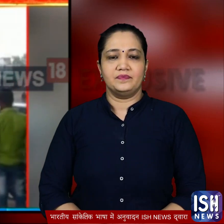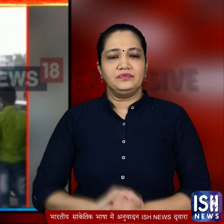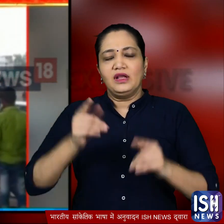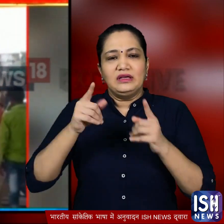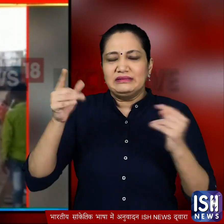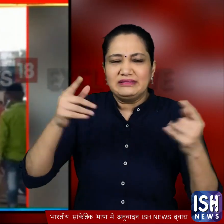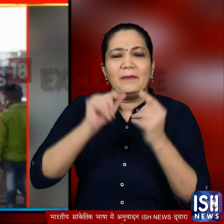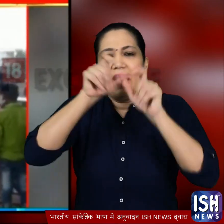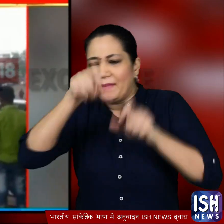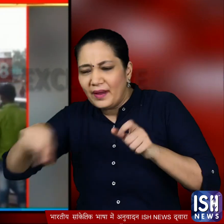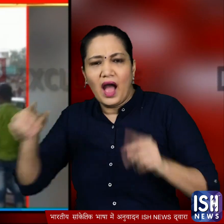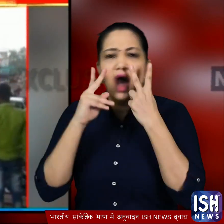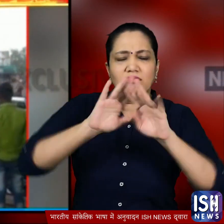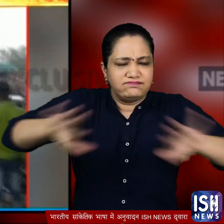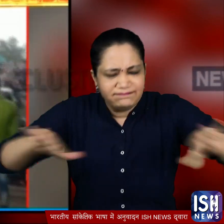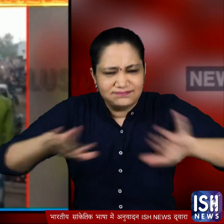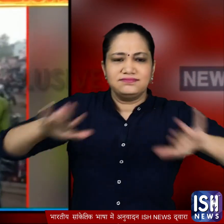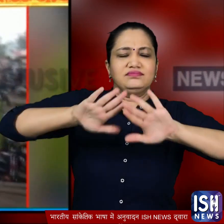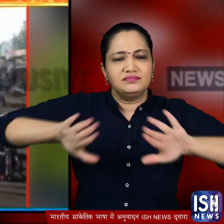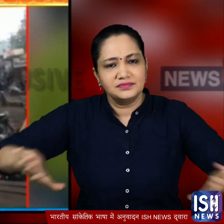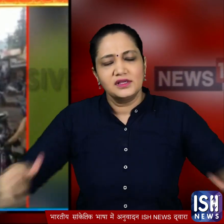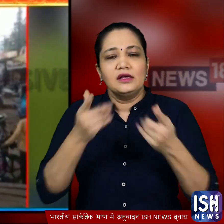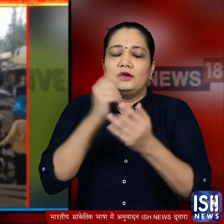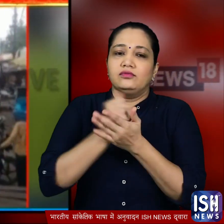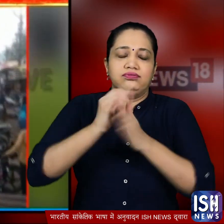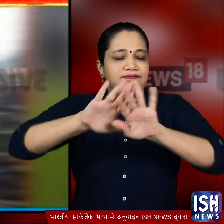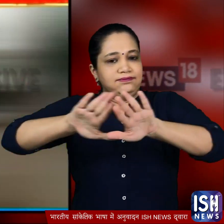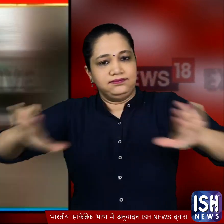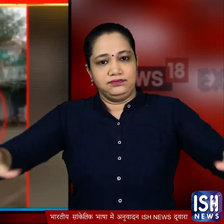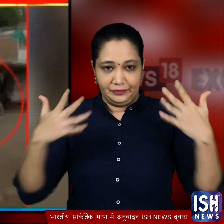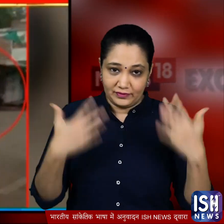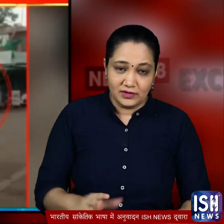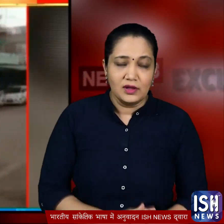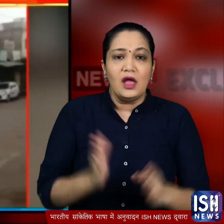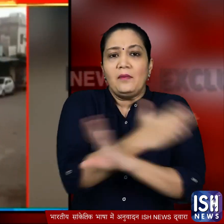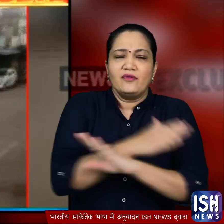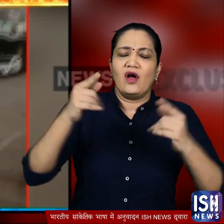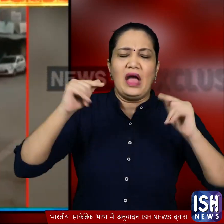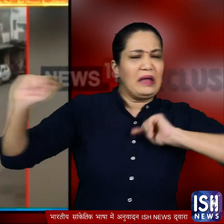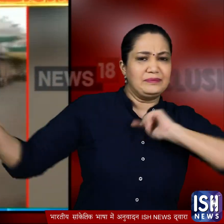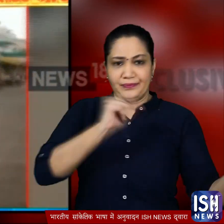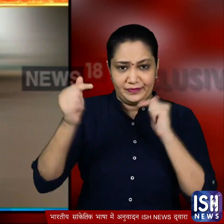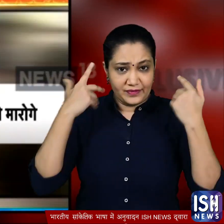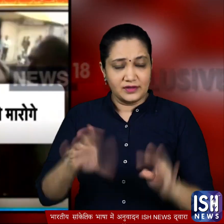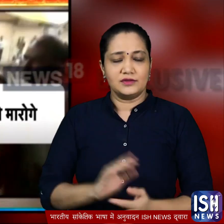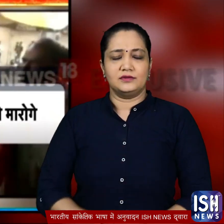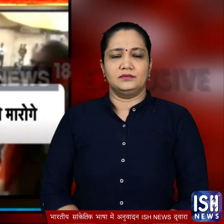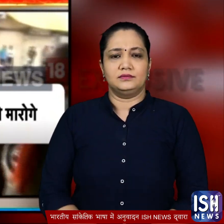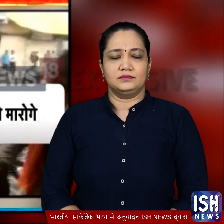हालात बिगड़ते देख आसपास के लोग बीच बचाव करने में जुटे और किसी तरह दोनों को अलग किया। इससे पहले दोनों के बीच तीखी बहस भी